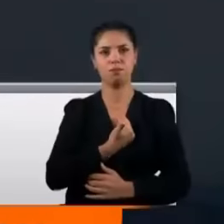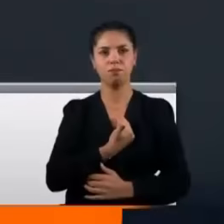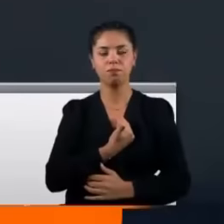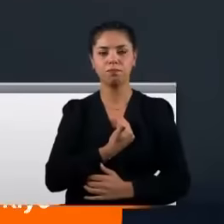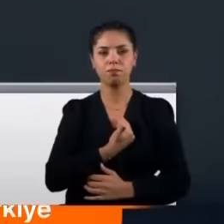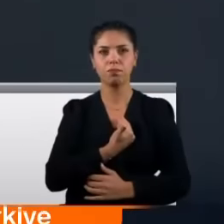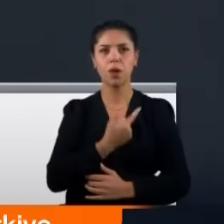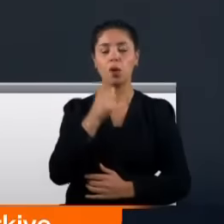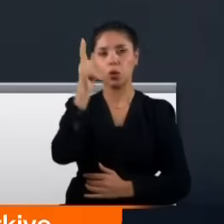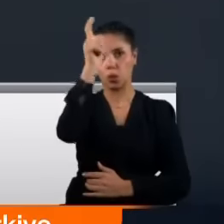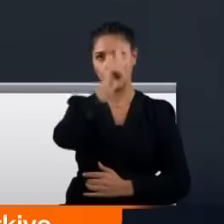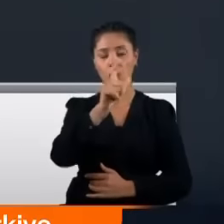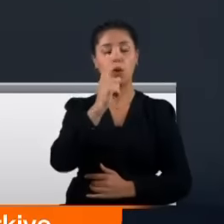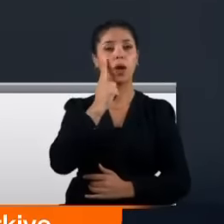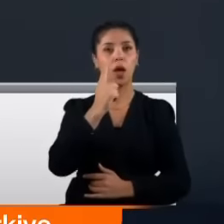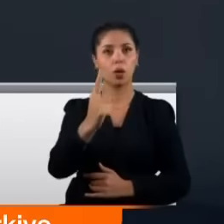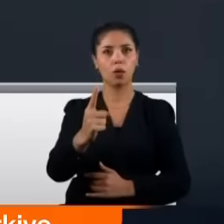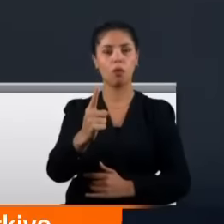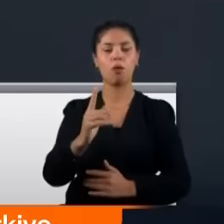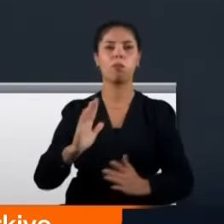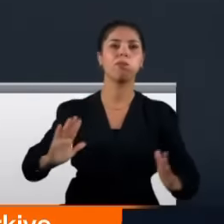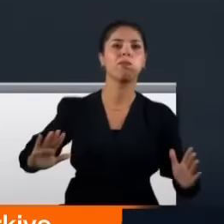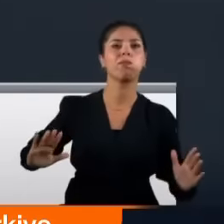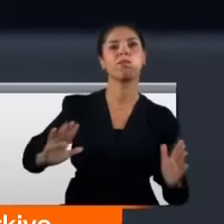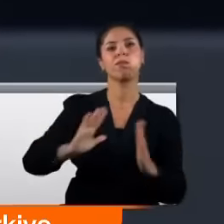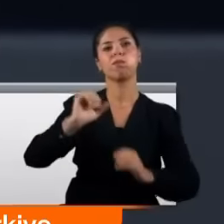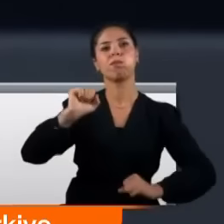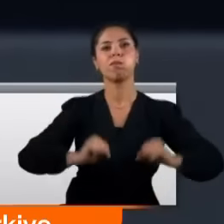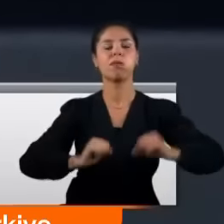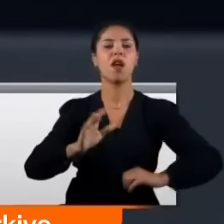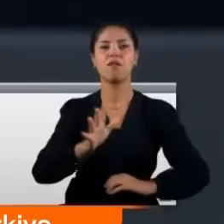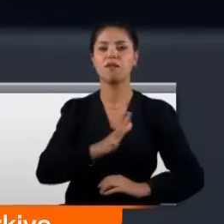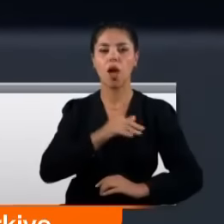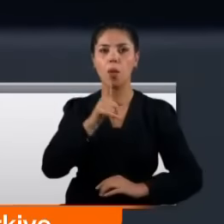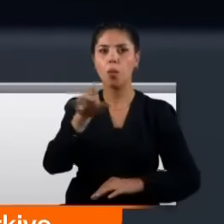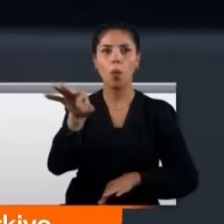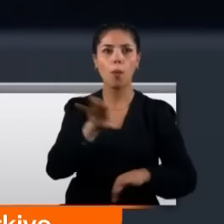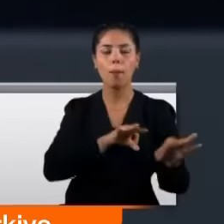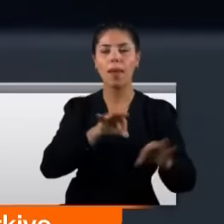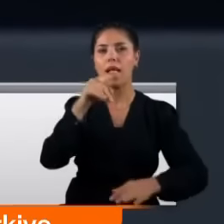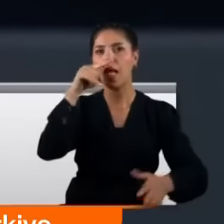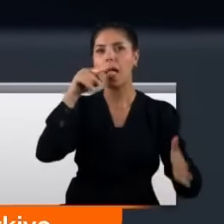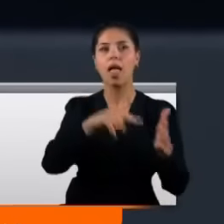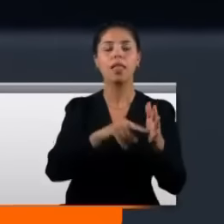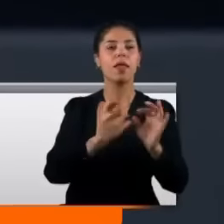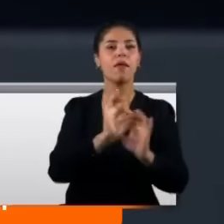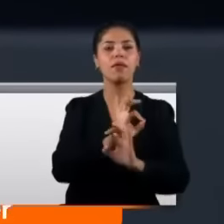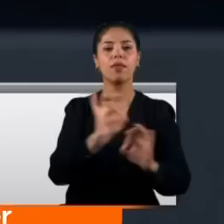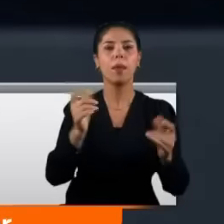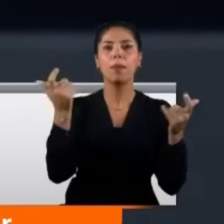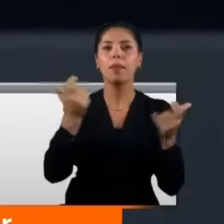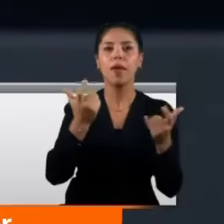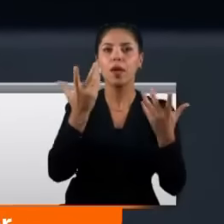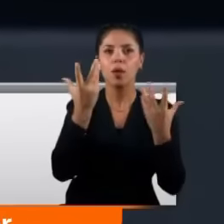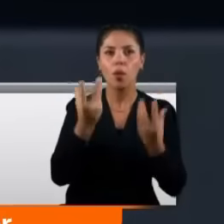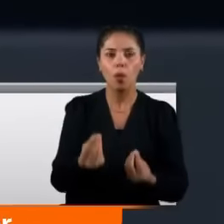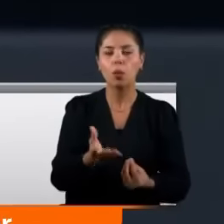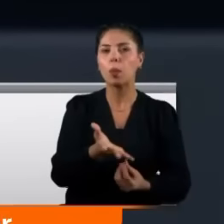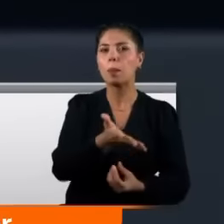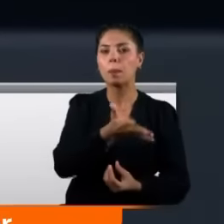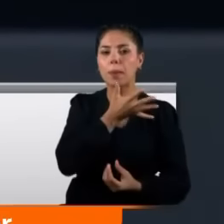Adeta Türkiye'ye meydan okuma yarışına giriyor. Bu planın nihai hedefinin neresi olduğunu